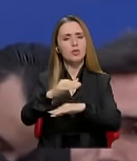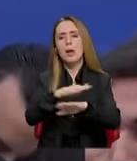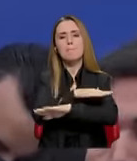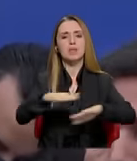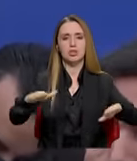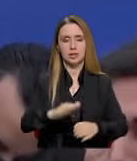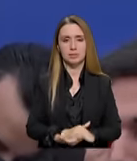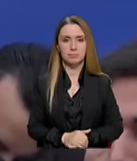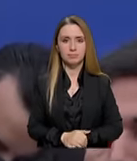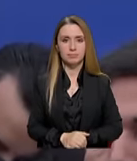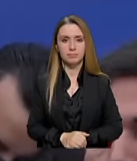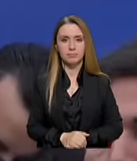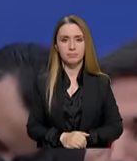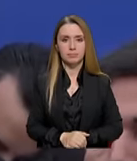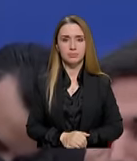erdireceğiz